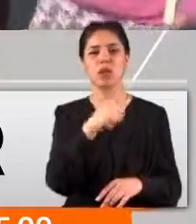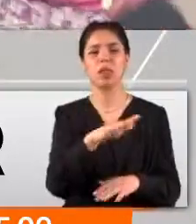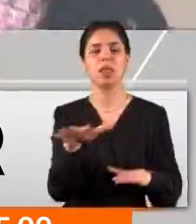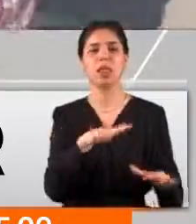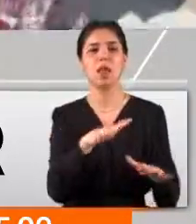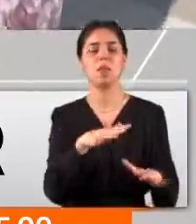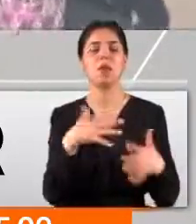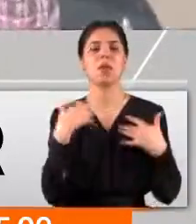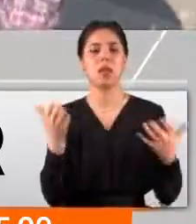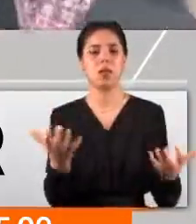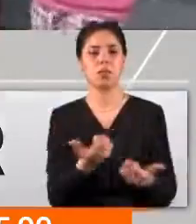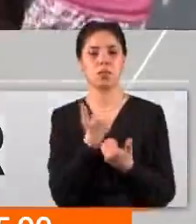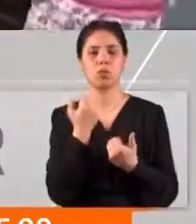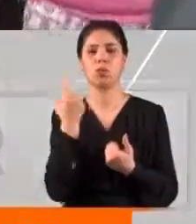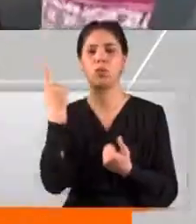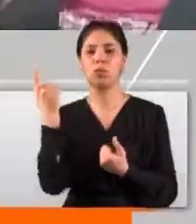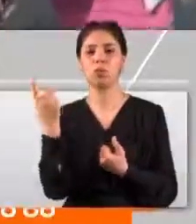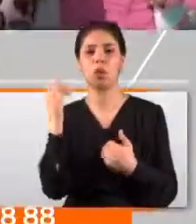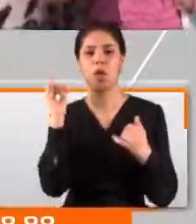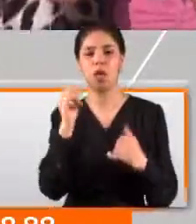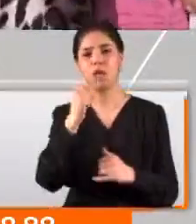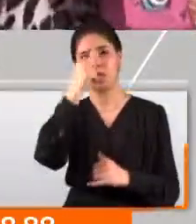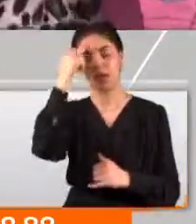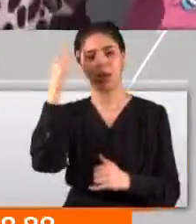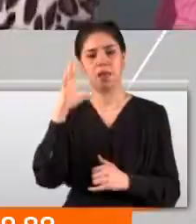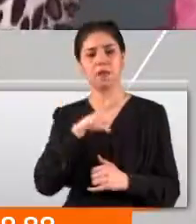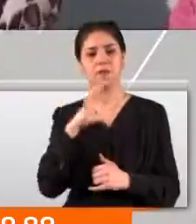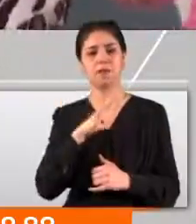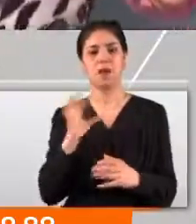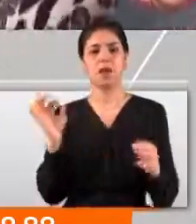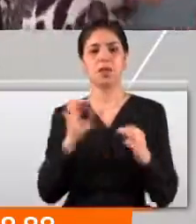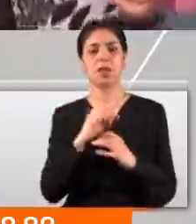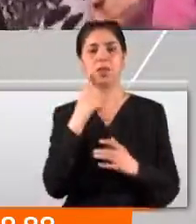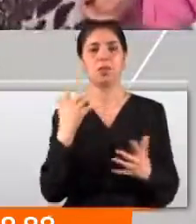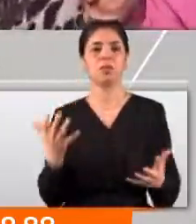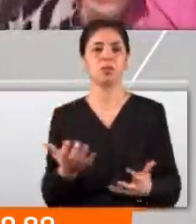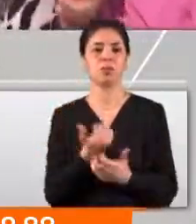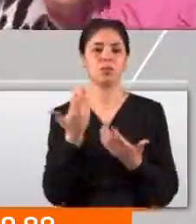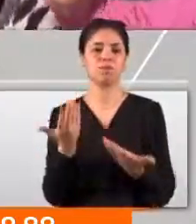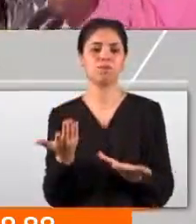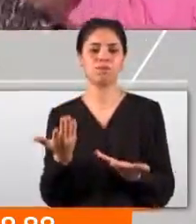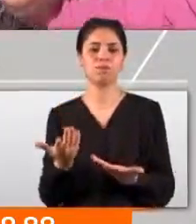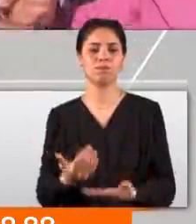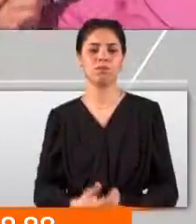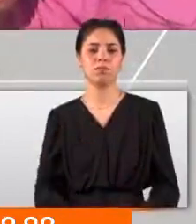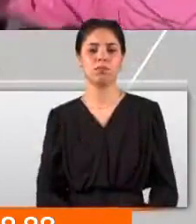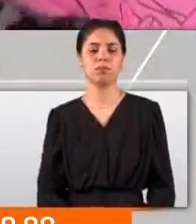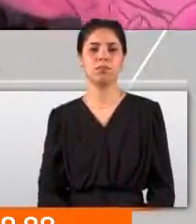almadan atlattı. Aradığı eltisiyle aynı kaderi paylaşmaktansa tesadüfen kurtuldu.